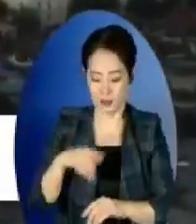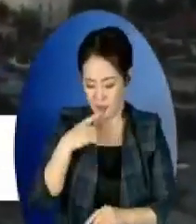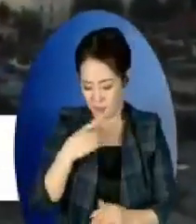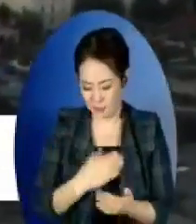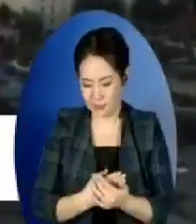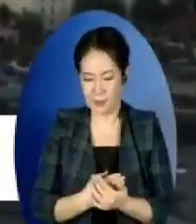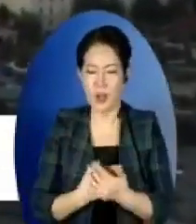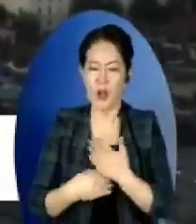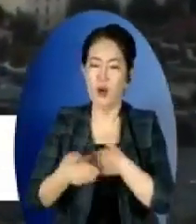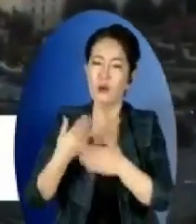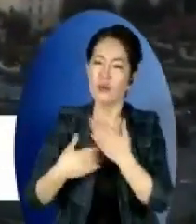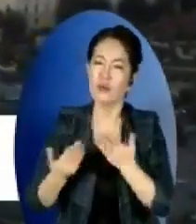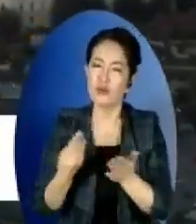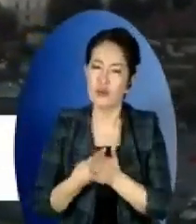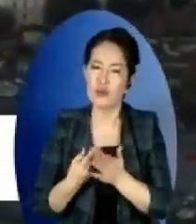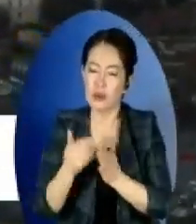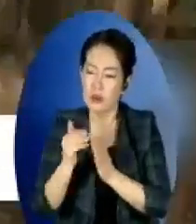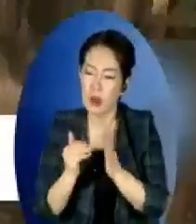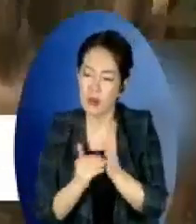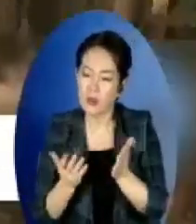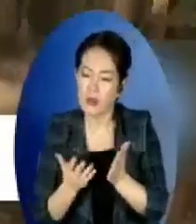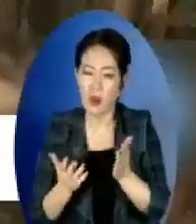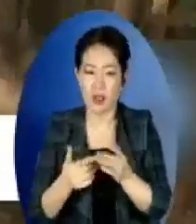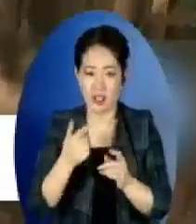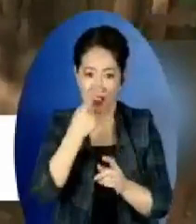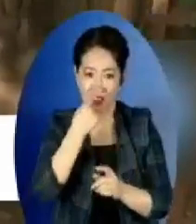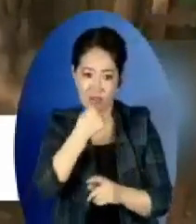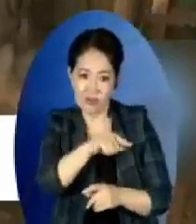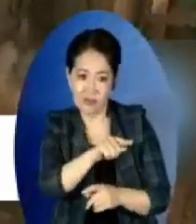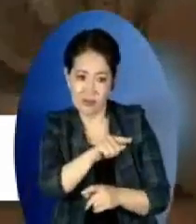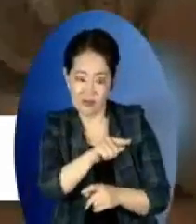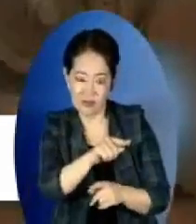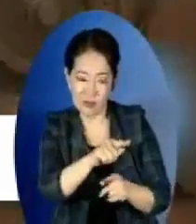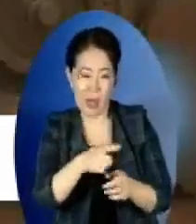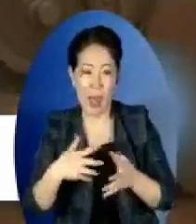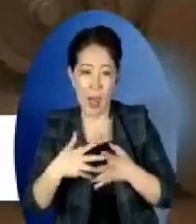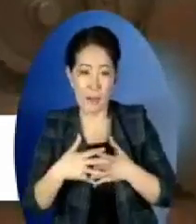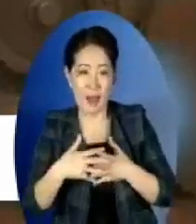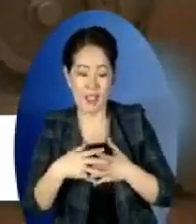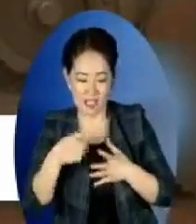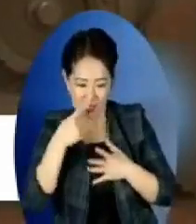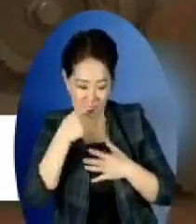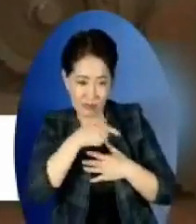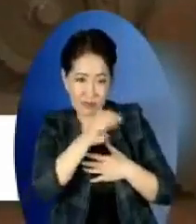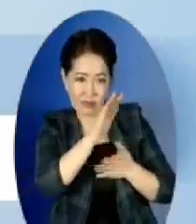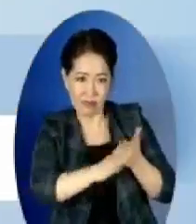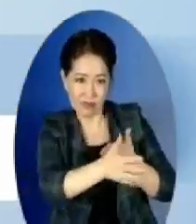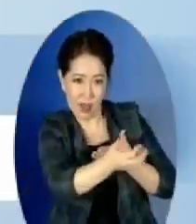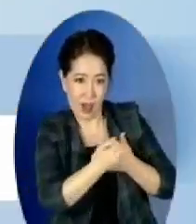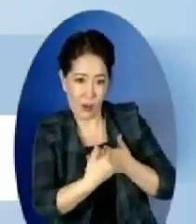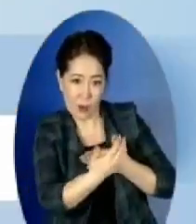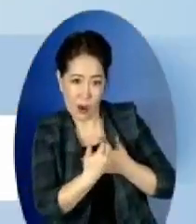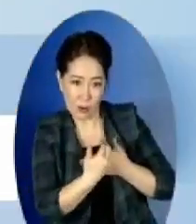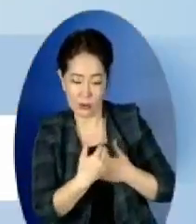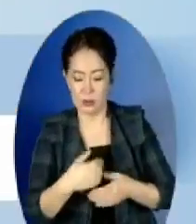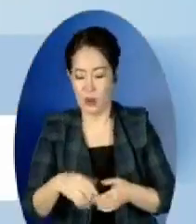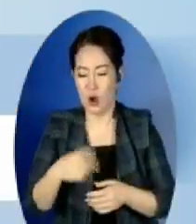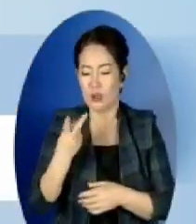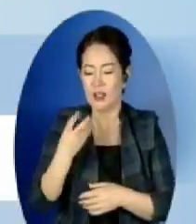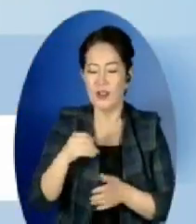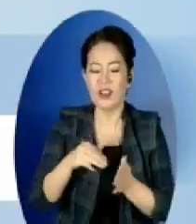байна. Өөрөөр хэлбэл Америк нэгдсэн улс хятадаас авдаг импортын 250 тэрбум Америк долларын үнийн дүнтэй бараан